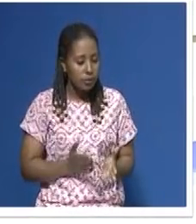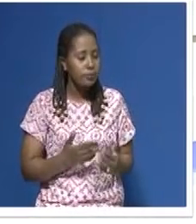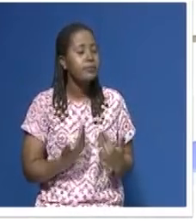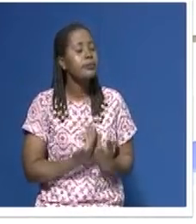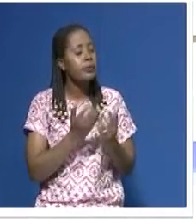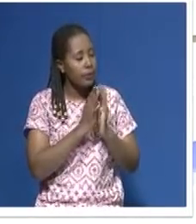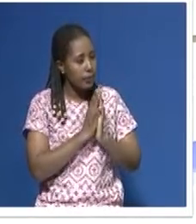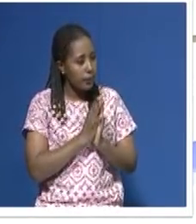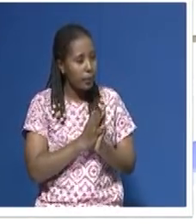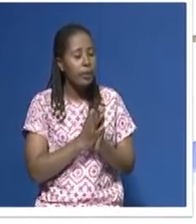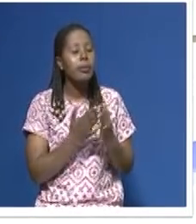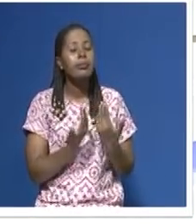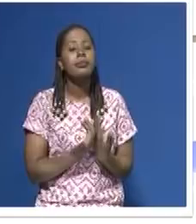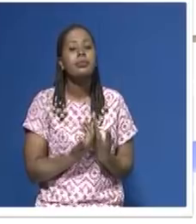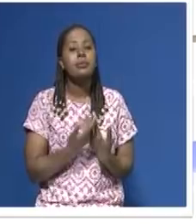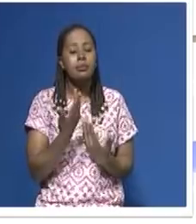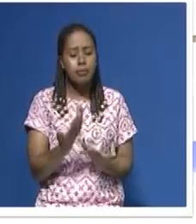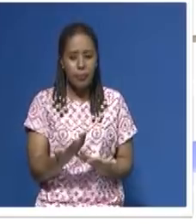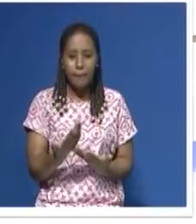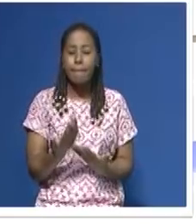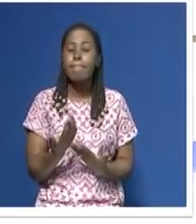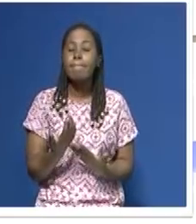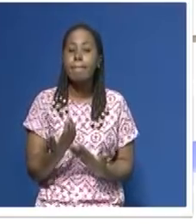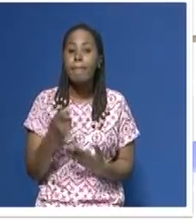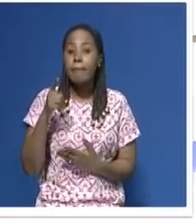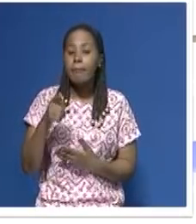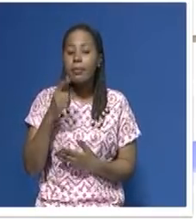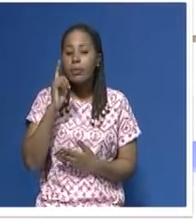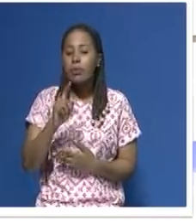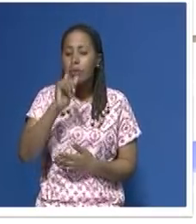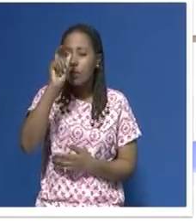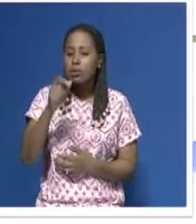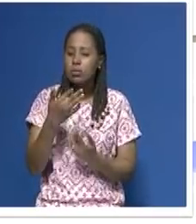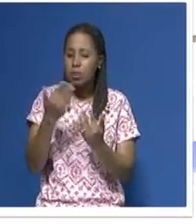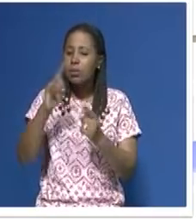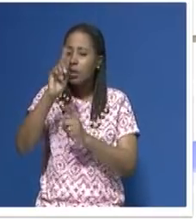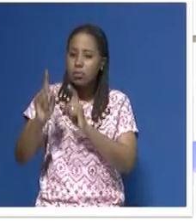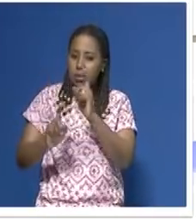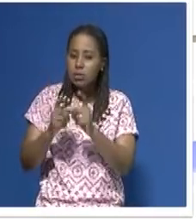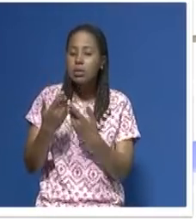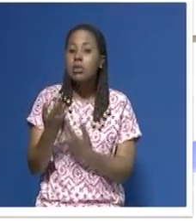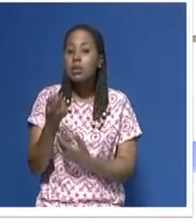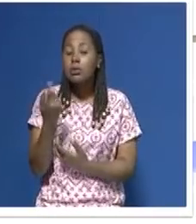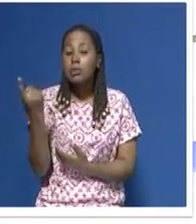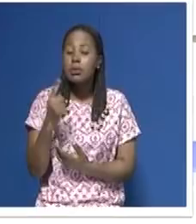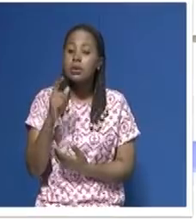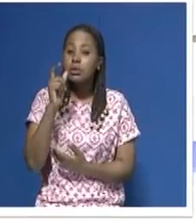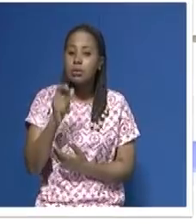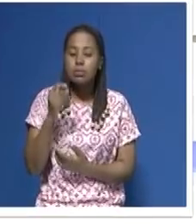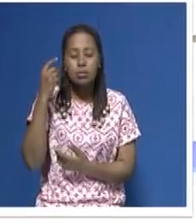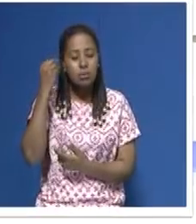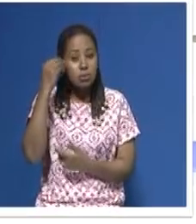studio. Asante sana ndugu mtangazaji. Sawa sawa. Hili wamekuwa wakiuliza wengi na kidogo limeleta watu hawajaelewa